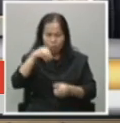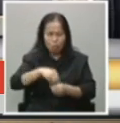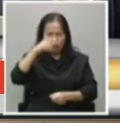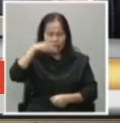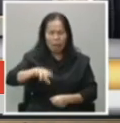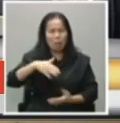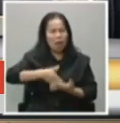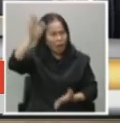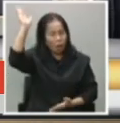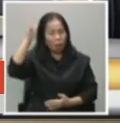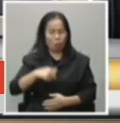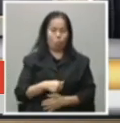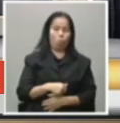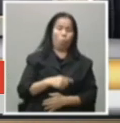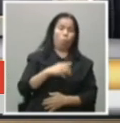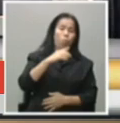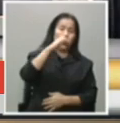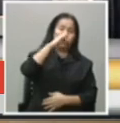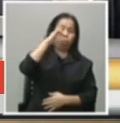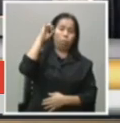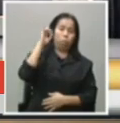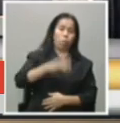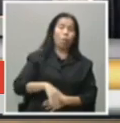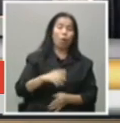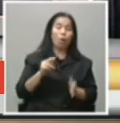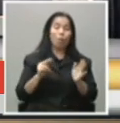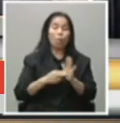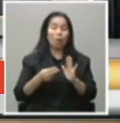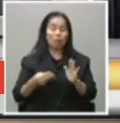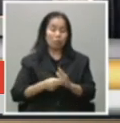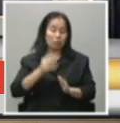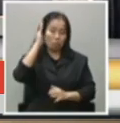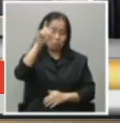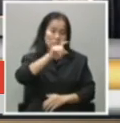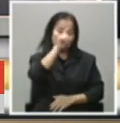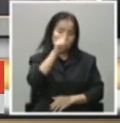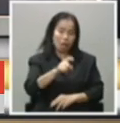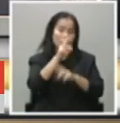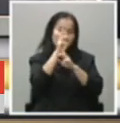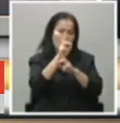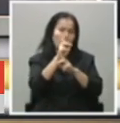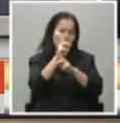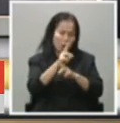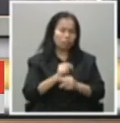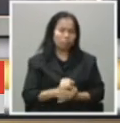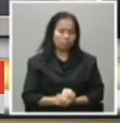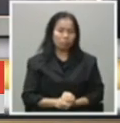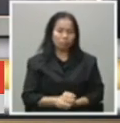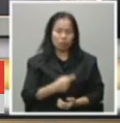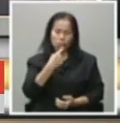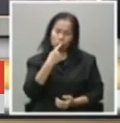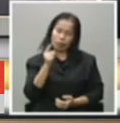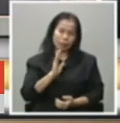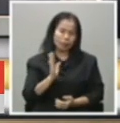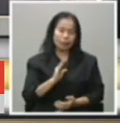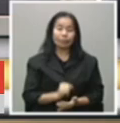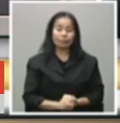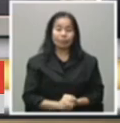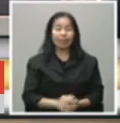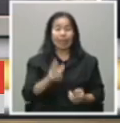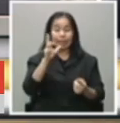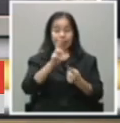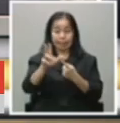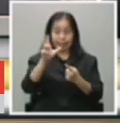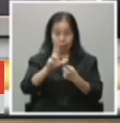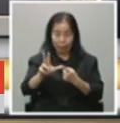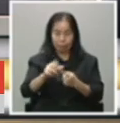ความรุนแรงค่ะเป็นสารตั้งต้นที่จะเกิดความรุนแรงต่อไปได้ต้องระมัดระวังนะคะในสั้นที่3นะคะก็คือด้วย